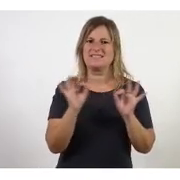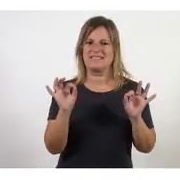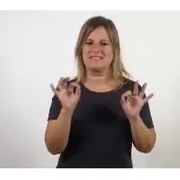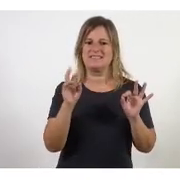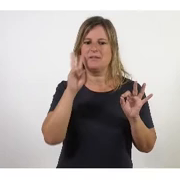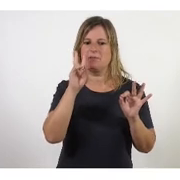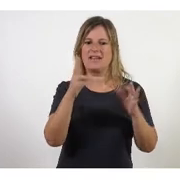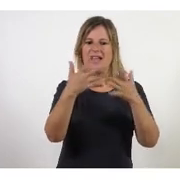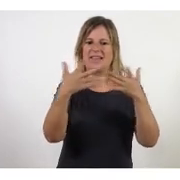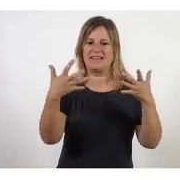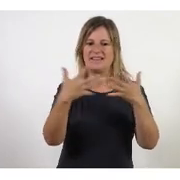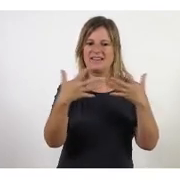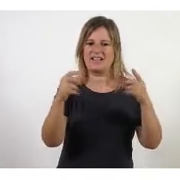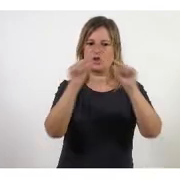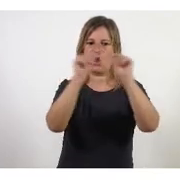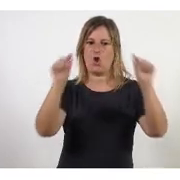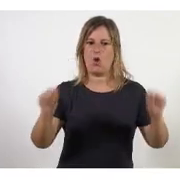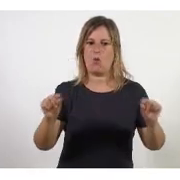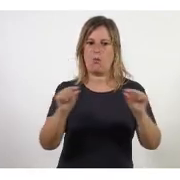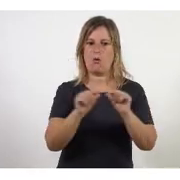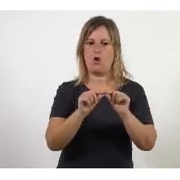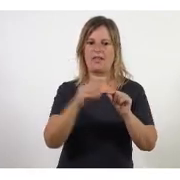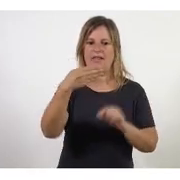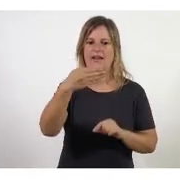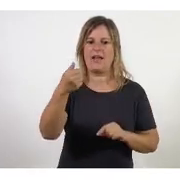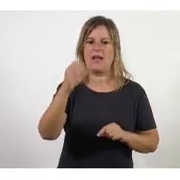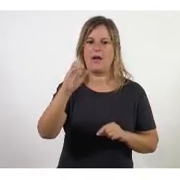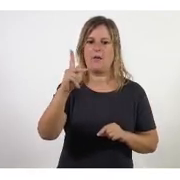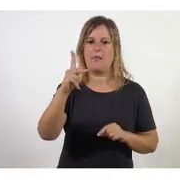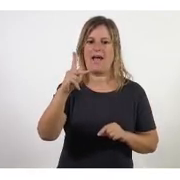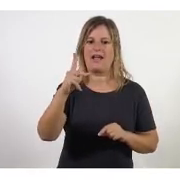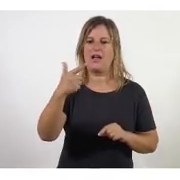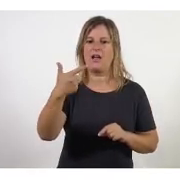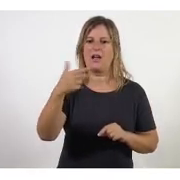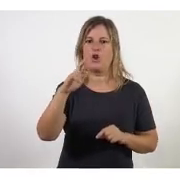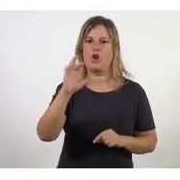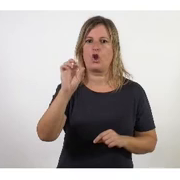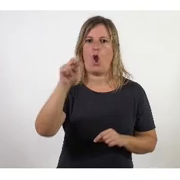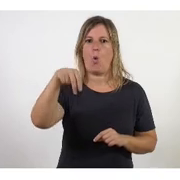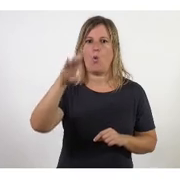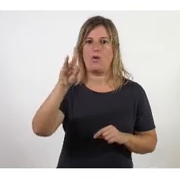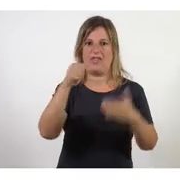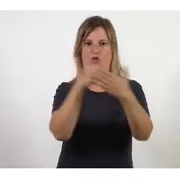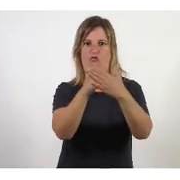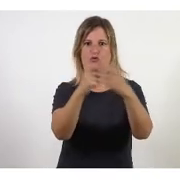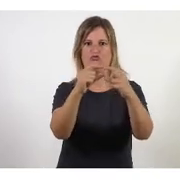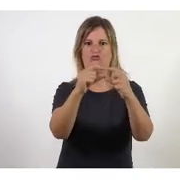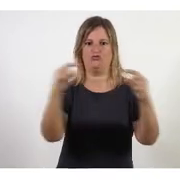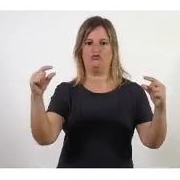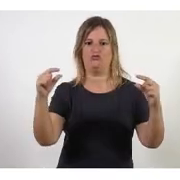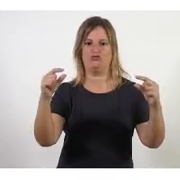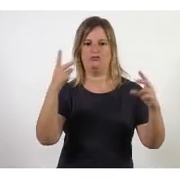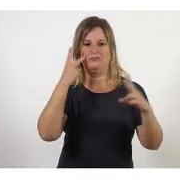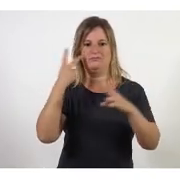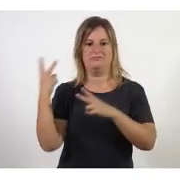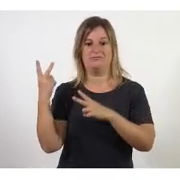posa text, border, background. Em vaig a background. I ja per defecte, ja l'aplicació aquesta és bastant